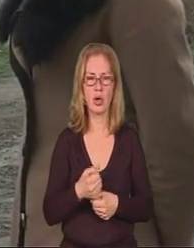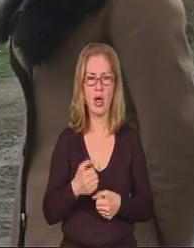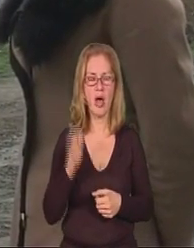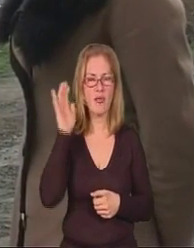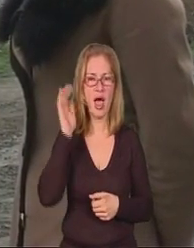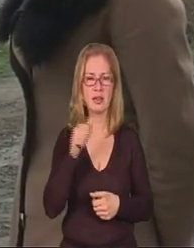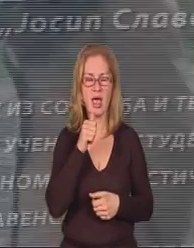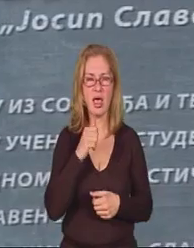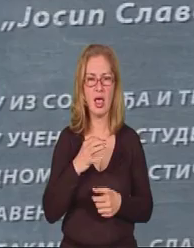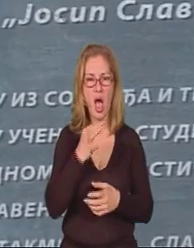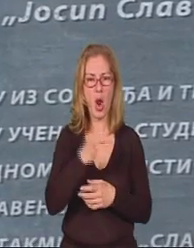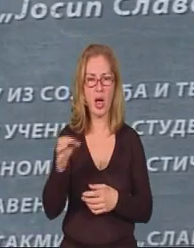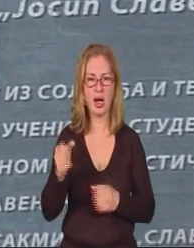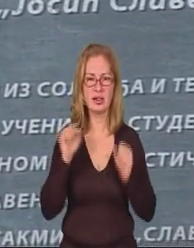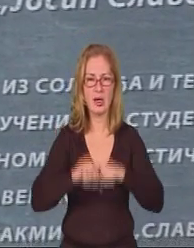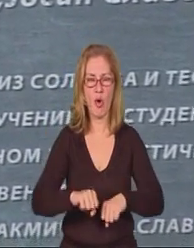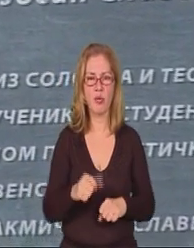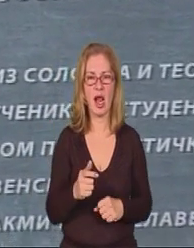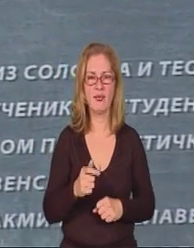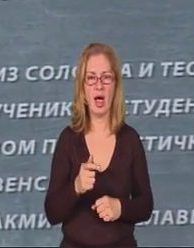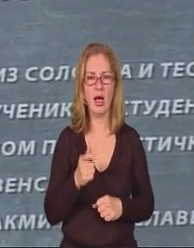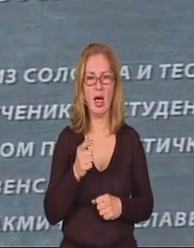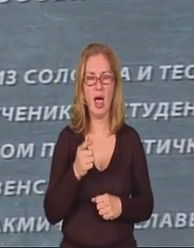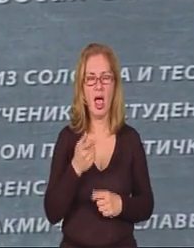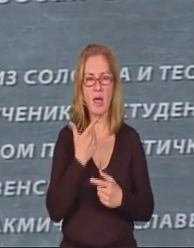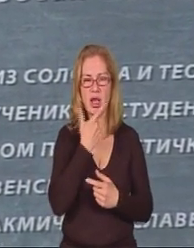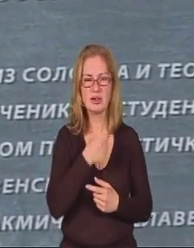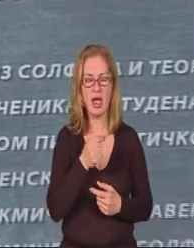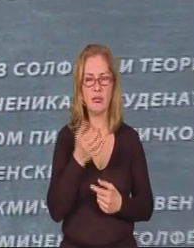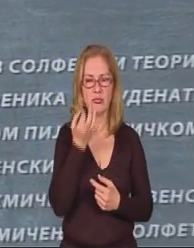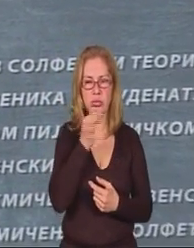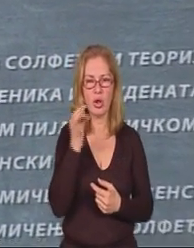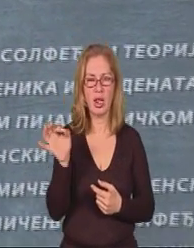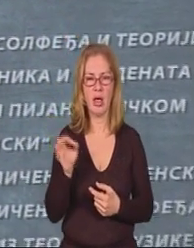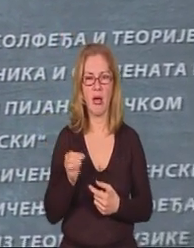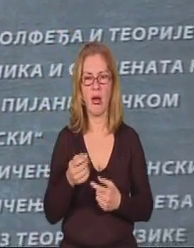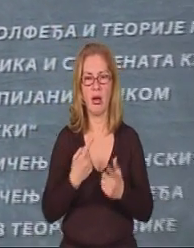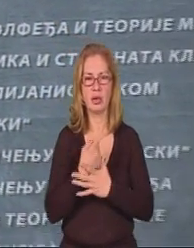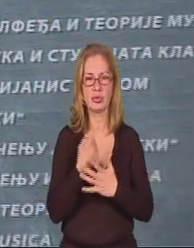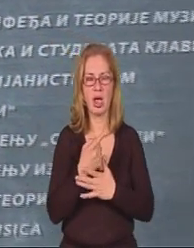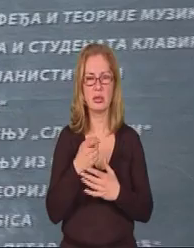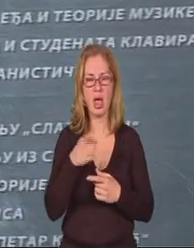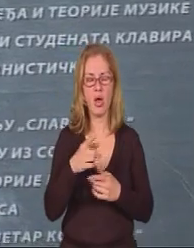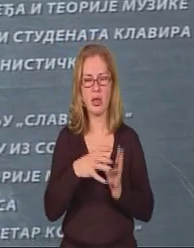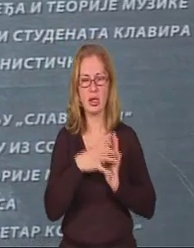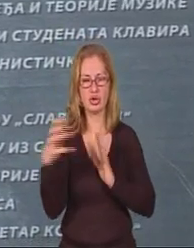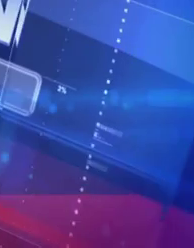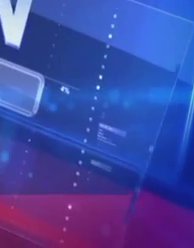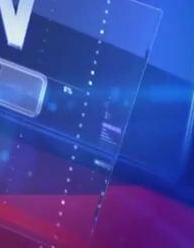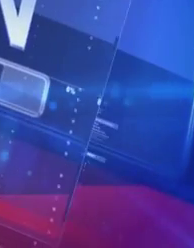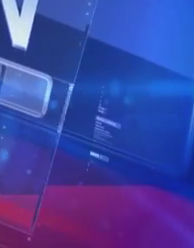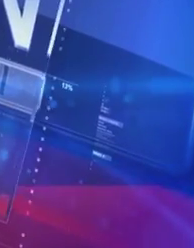i lokalnih samouprava u kojima se projekat sprovodi svaki godin ima sve bolje i bolje rezultate, a tim trendom i planiraju da